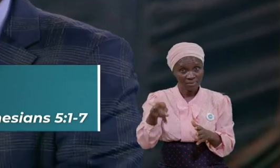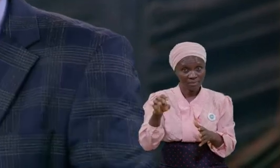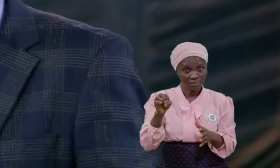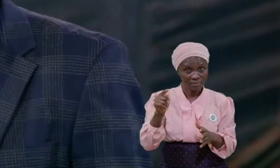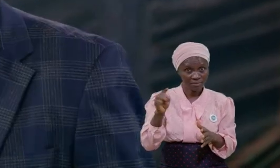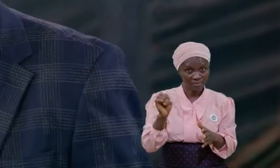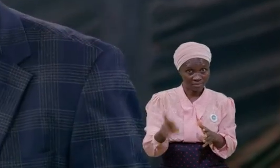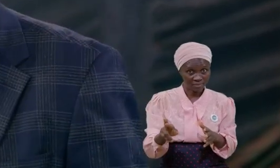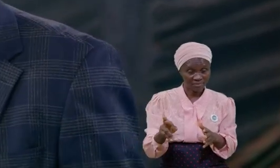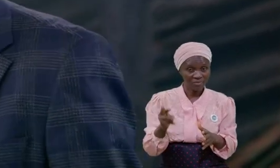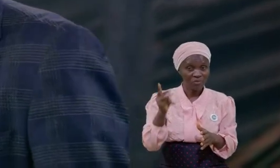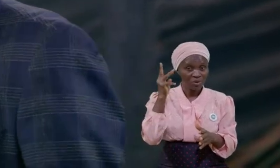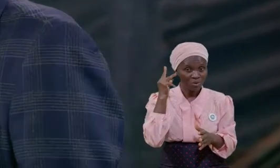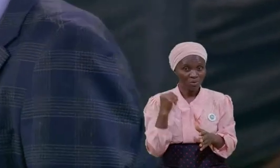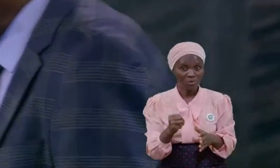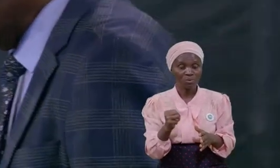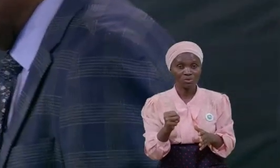était très direct.